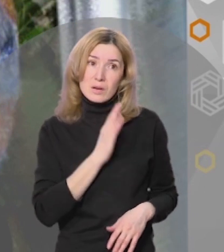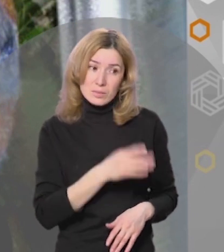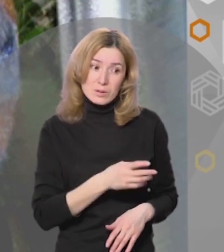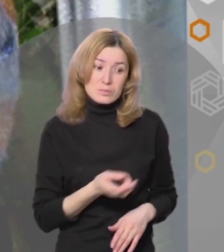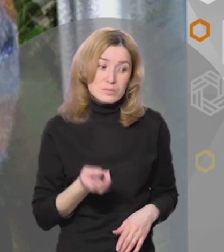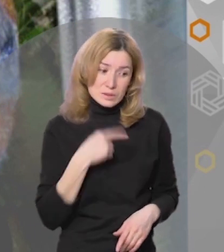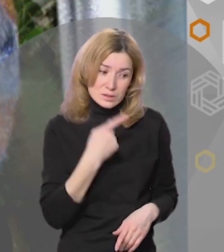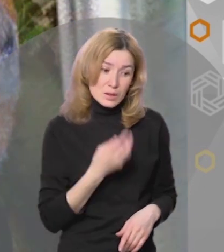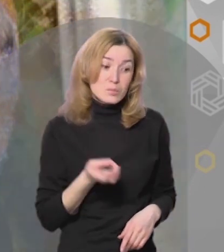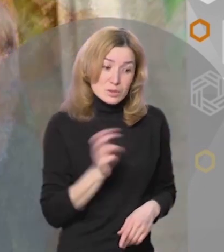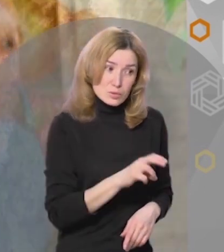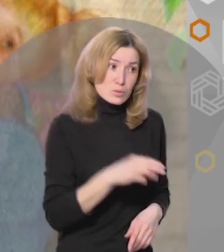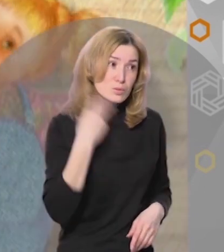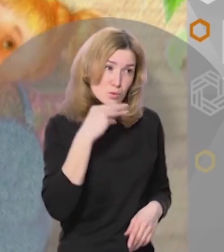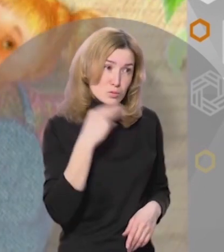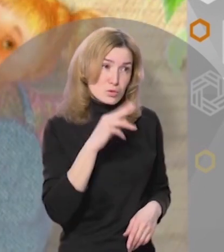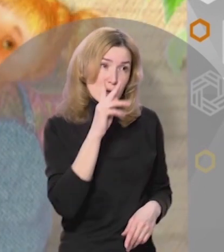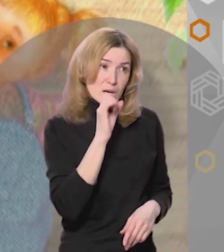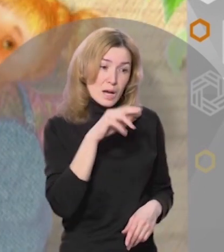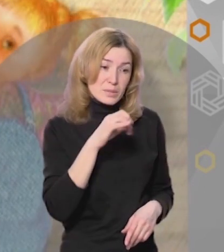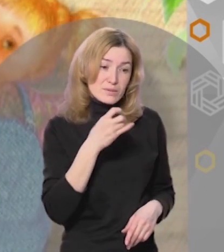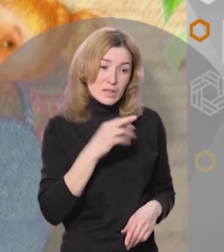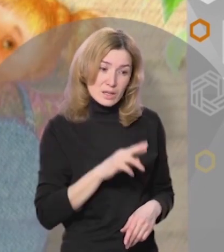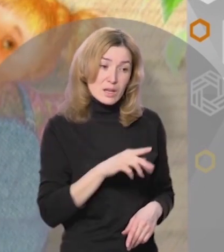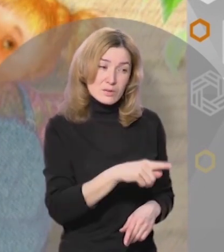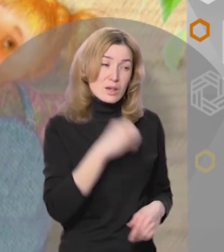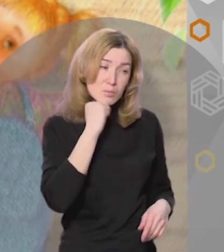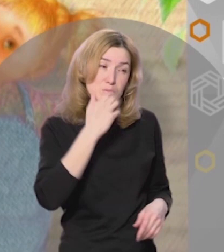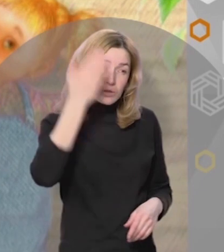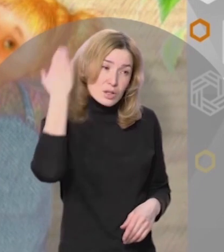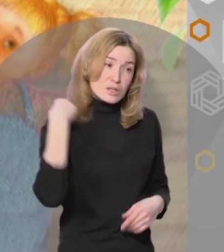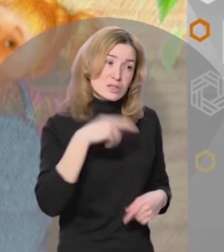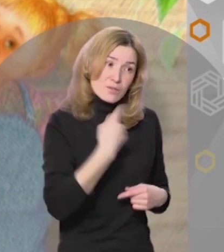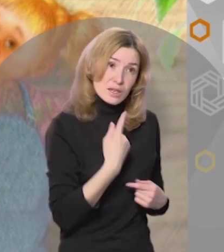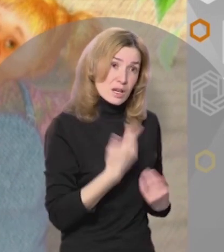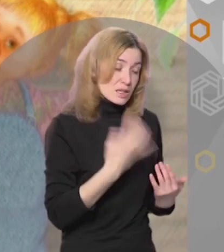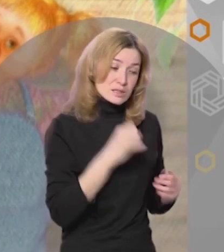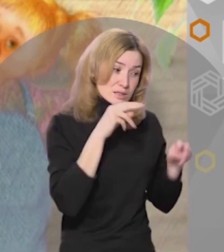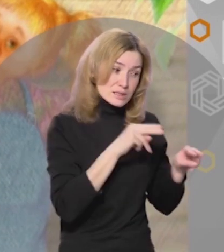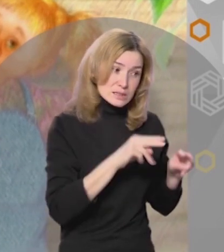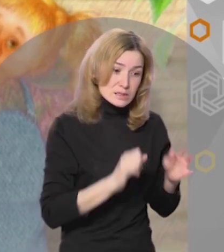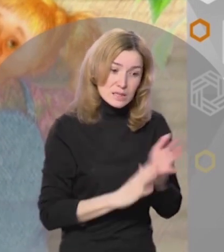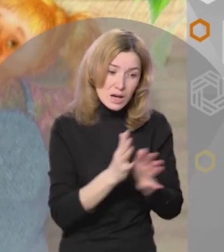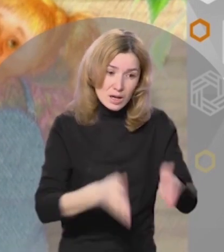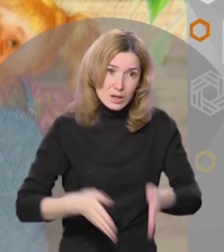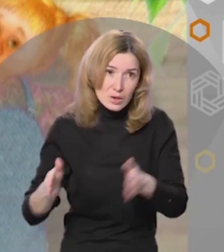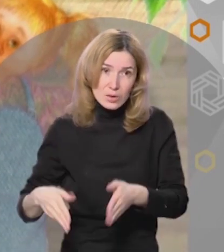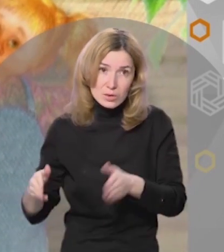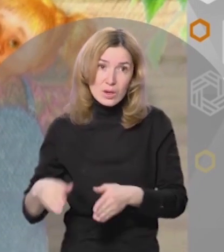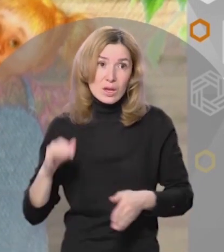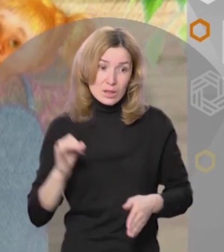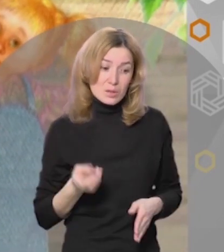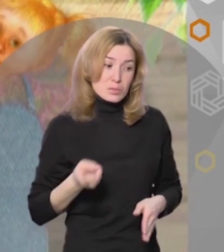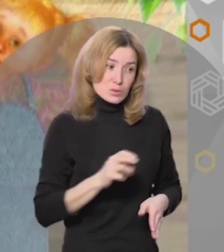придет крапивная тетушка. Помнишь, твоя бабушка часто говорила, что если не следить за садом, не выпалывать